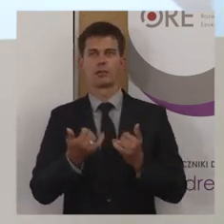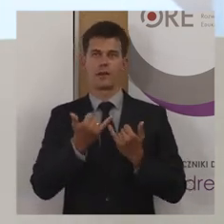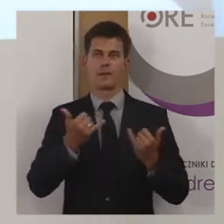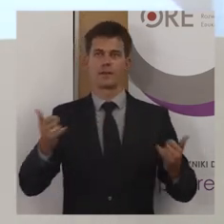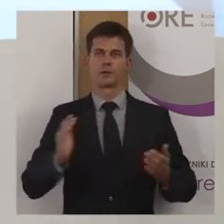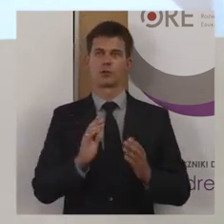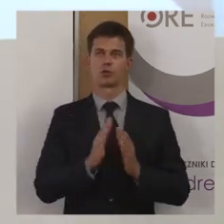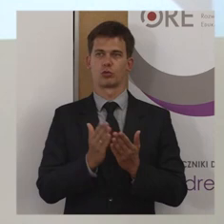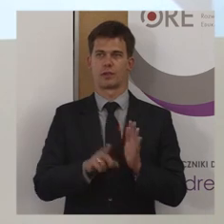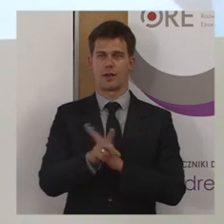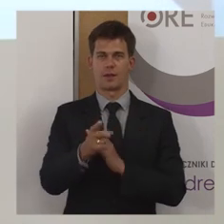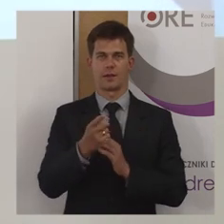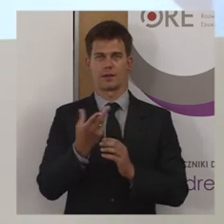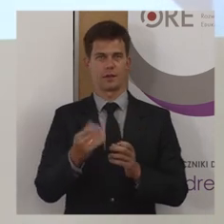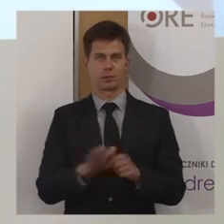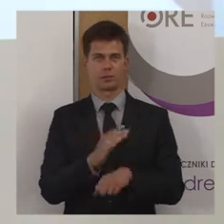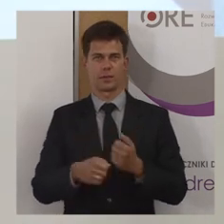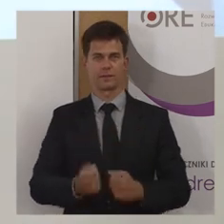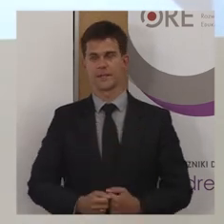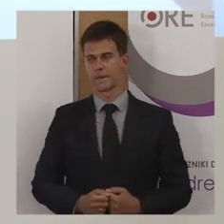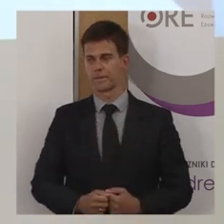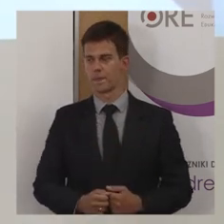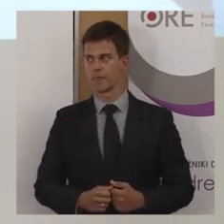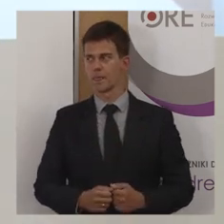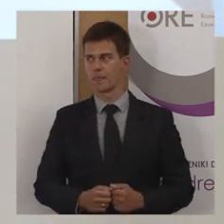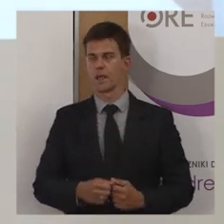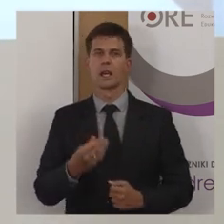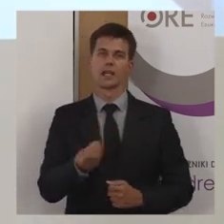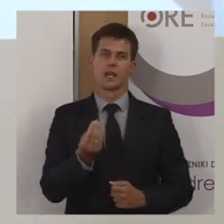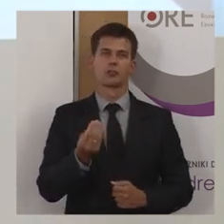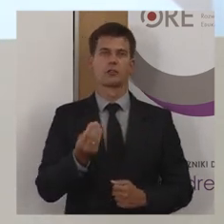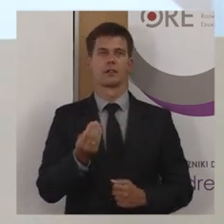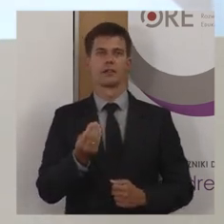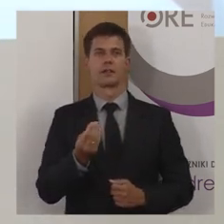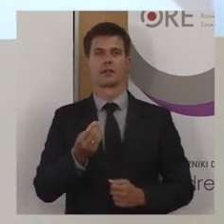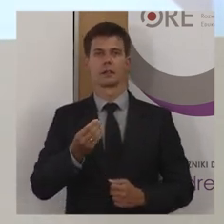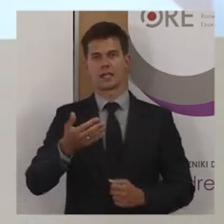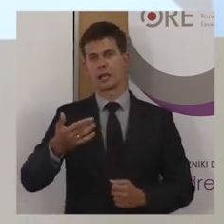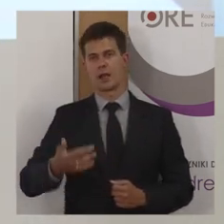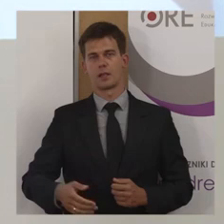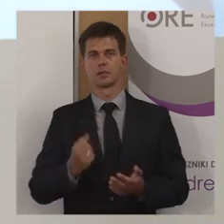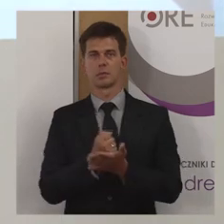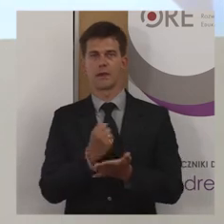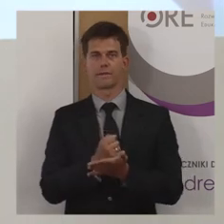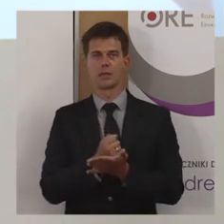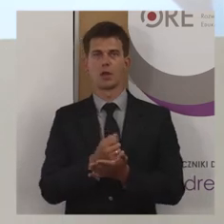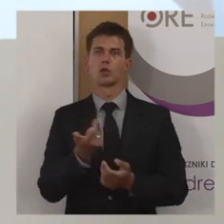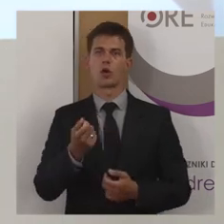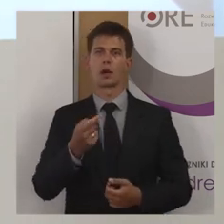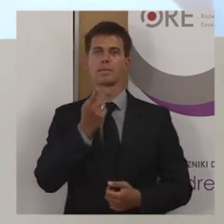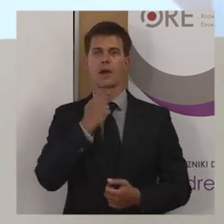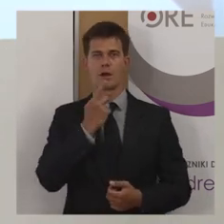były dostępne. Mam teraz parę wniosków z tego spotkania. Wydaje mi się, że za mało trochę